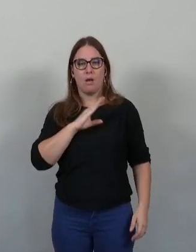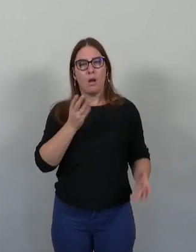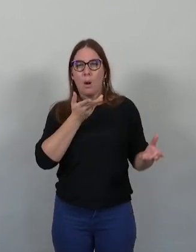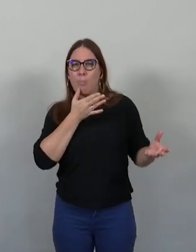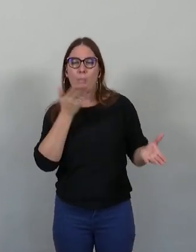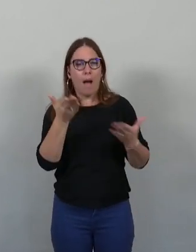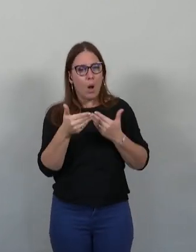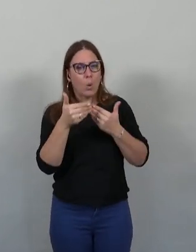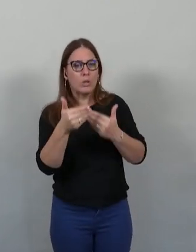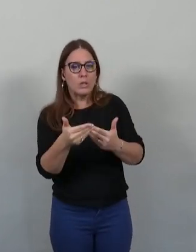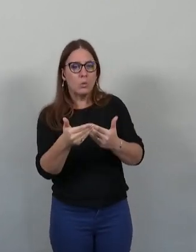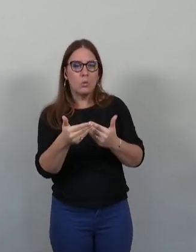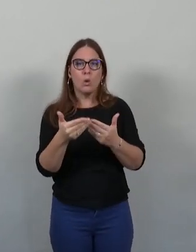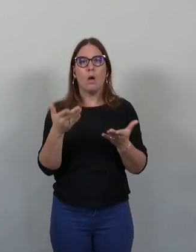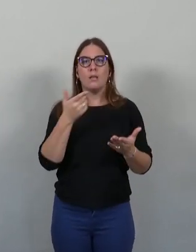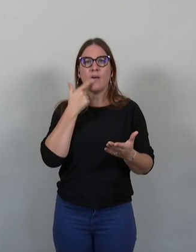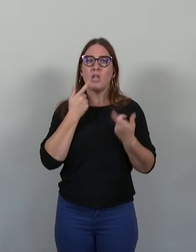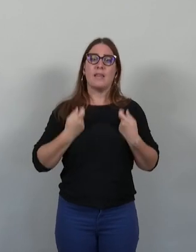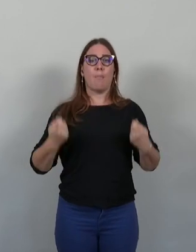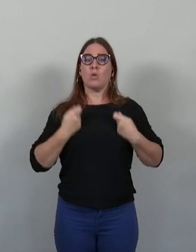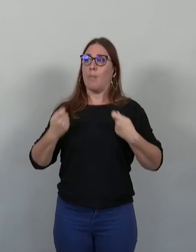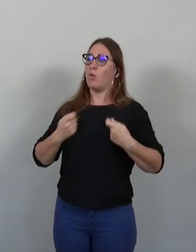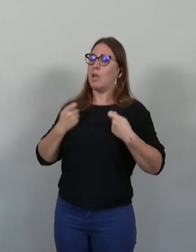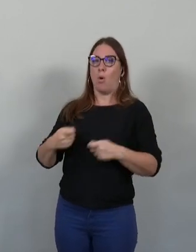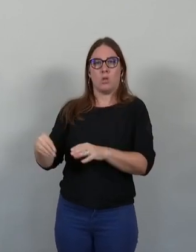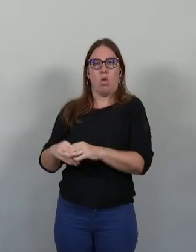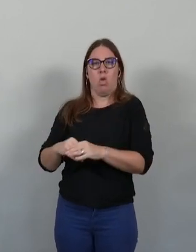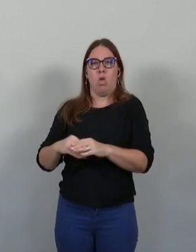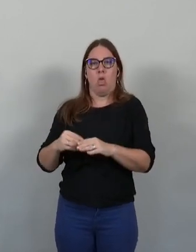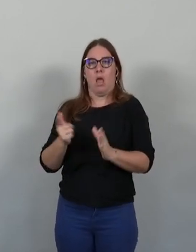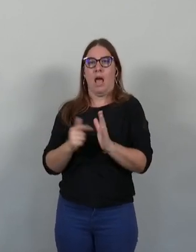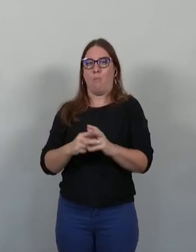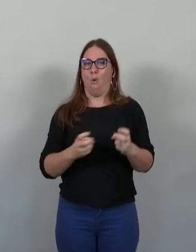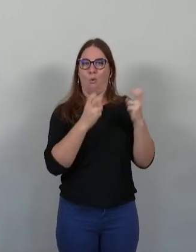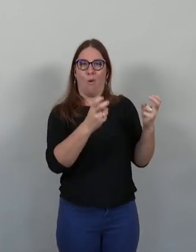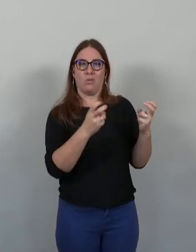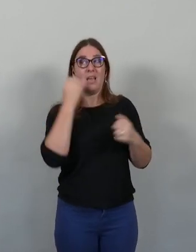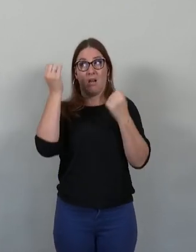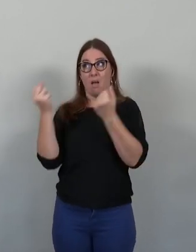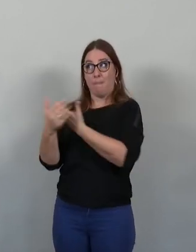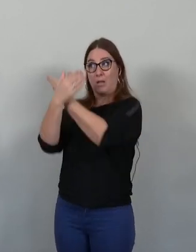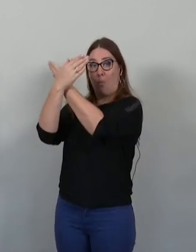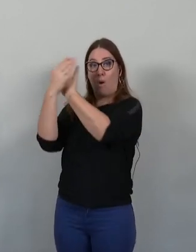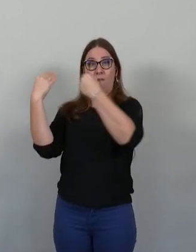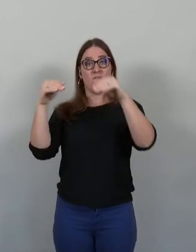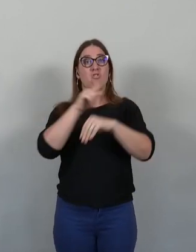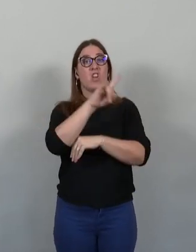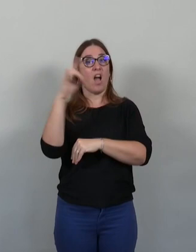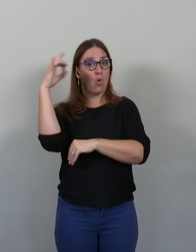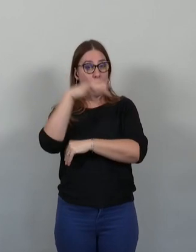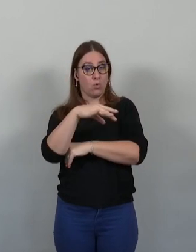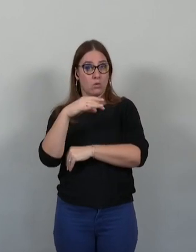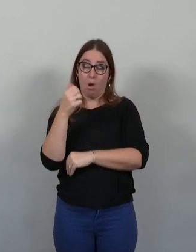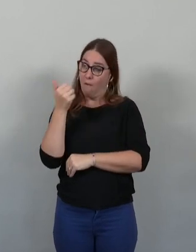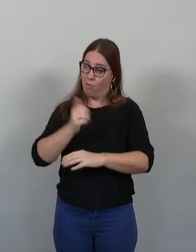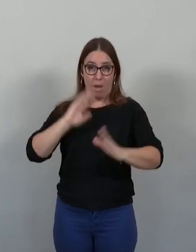ainsi à jouer à la cale avec l'argent que vous rapporte la hausse d'impôt alors que que si la métropole venait à refuser la vente de Grenoble habitat que vous